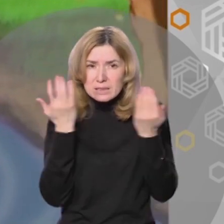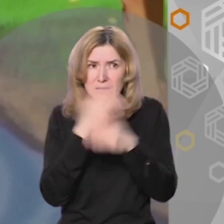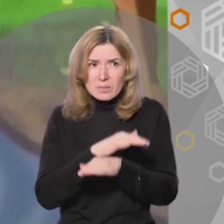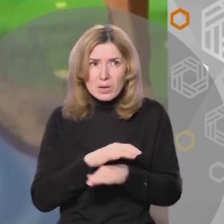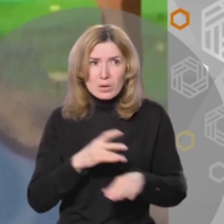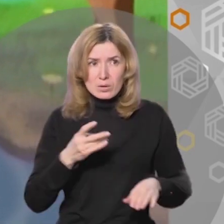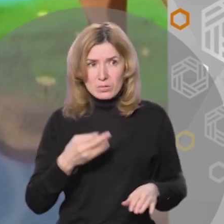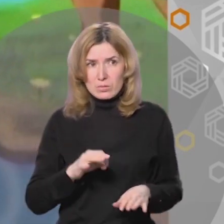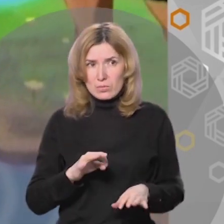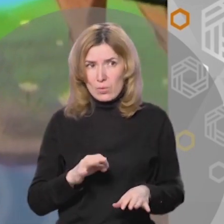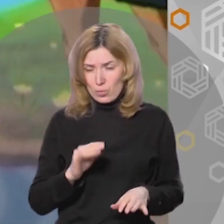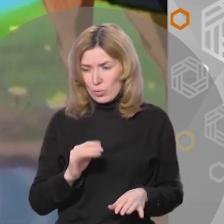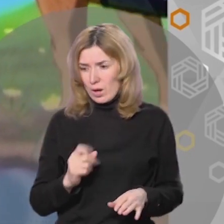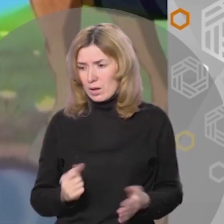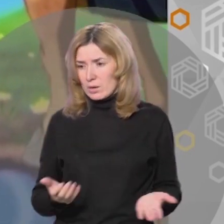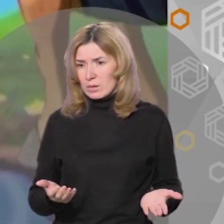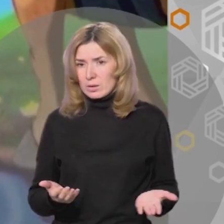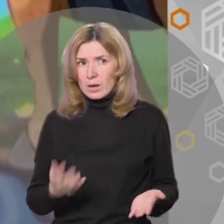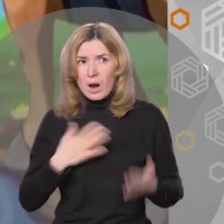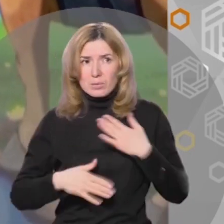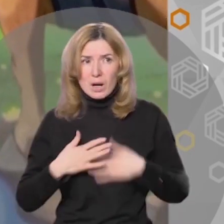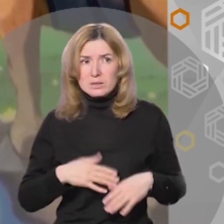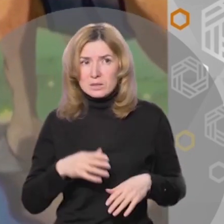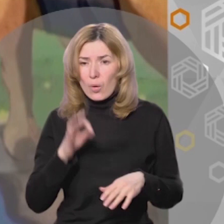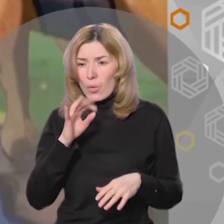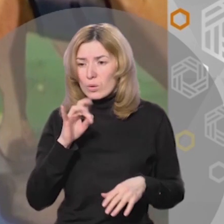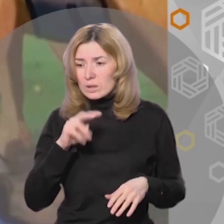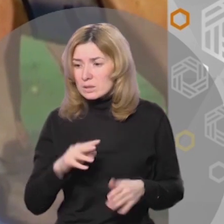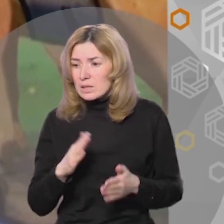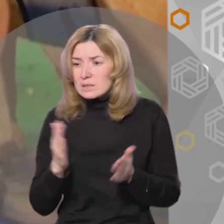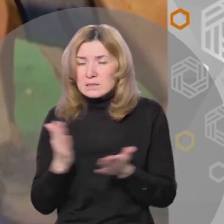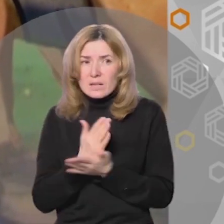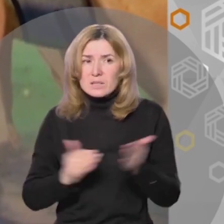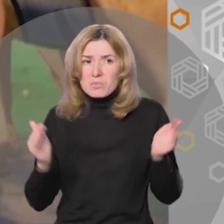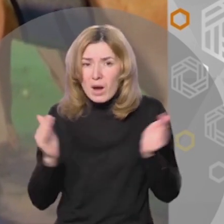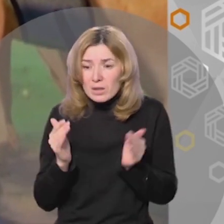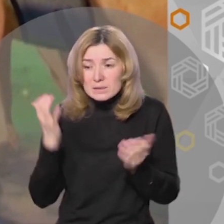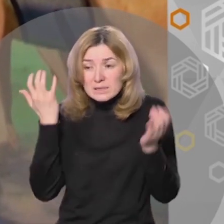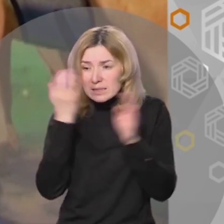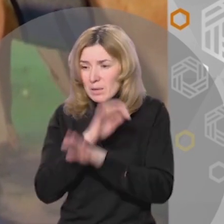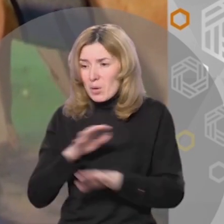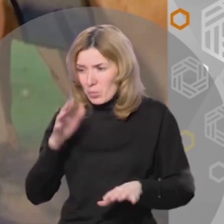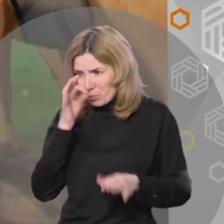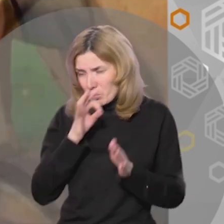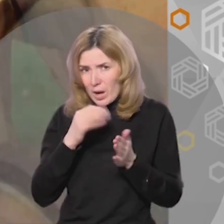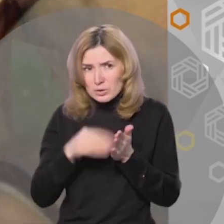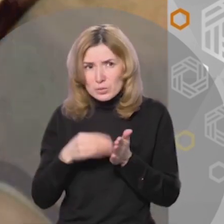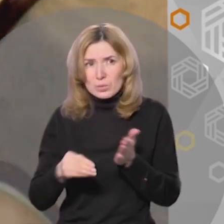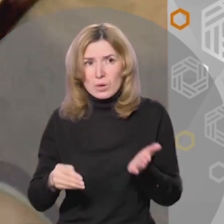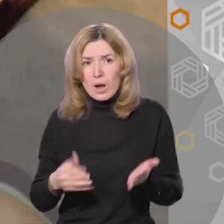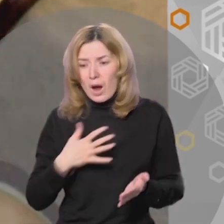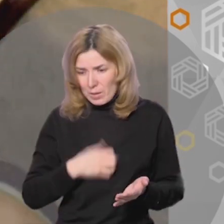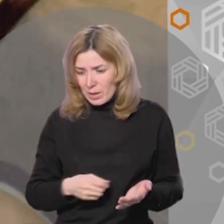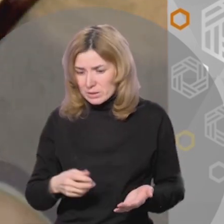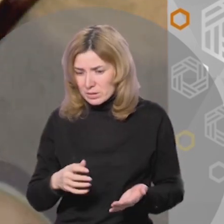незаметным. Нюка! Обрадовался Орлик совсем маленькому и совсем незаметному поросенку.